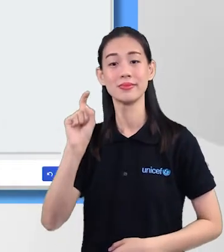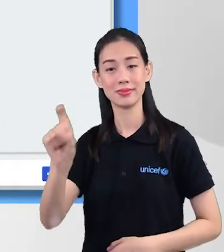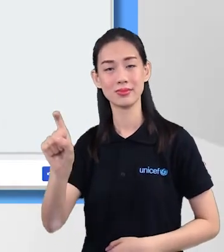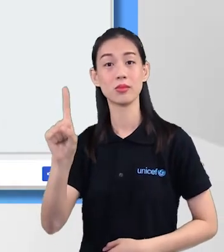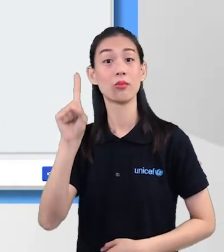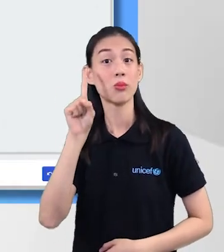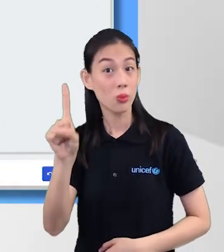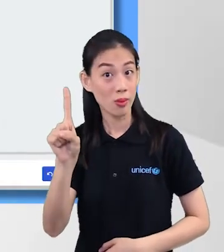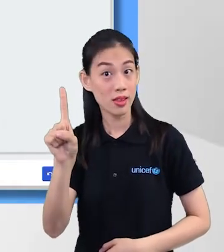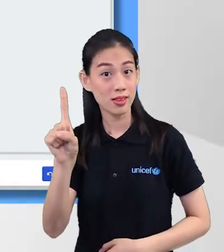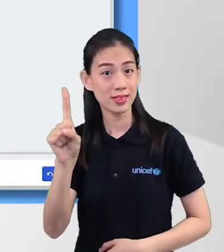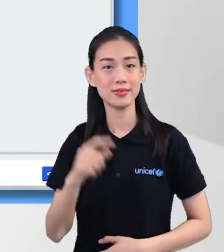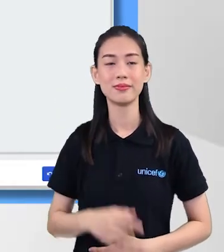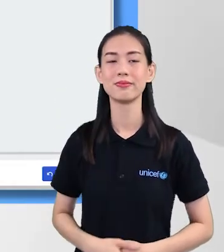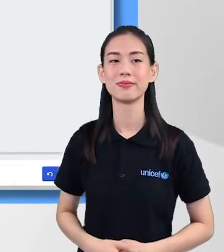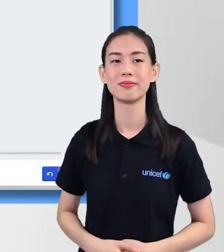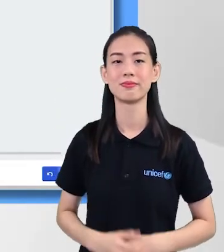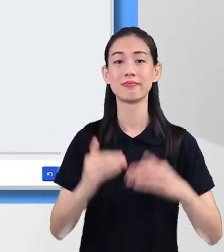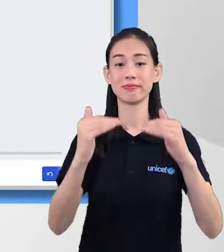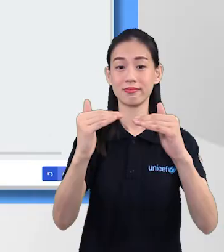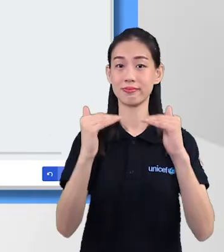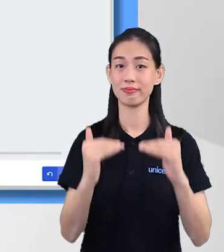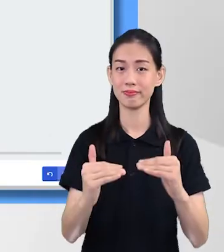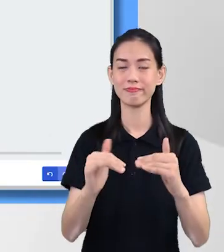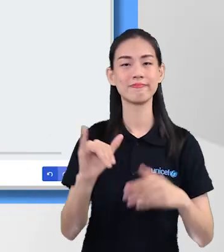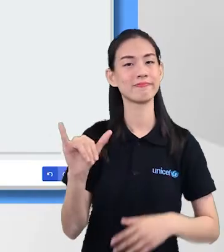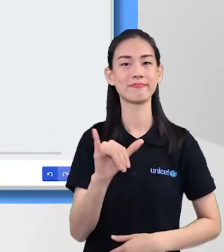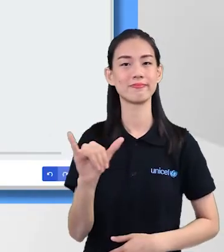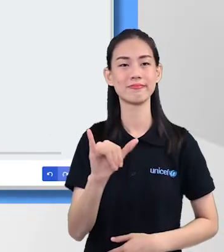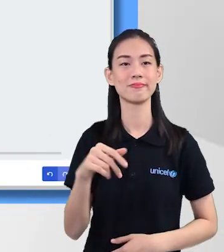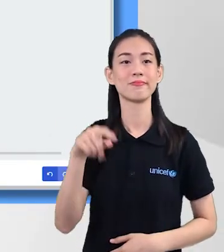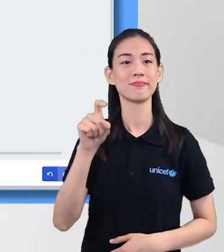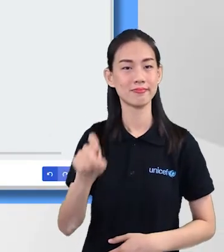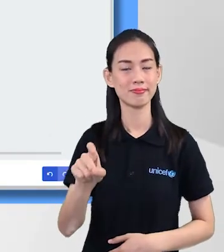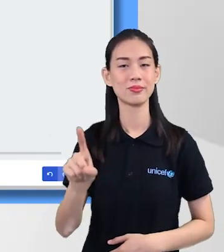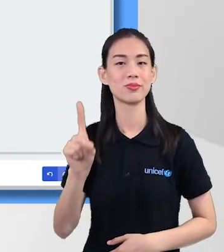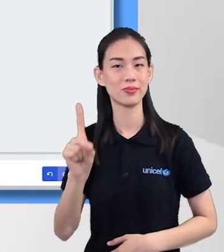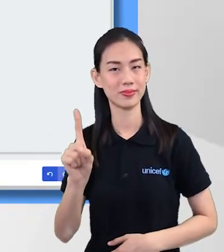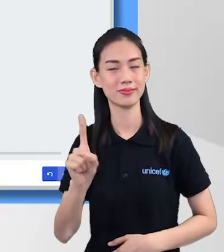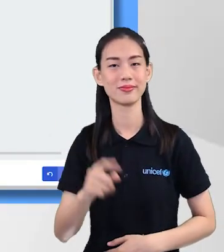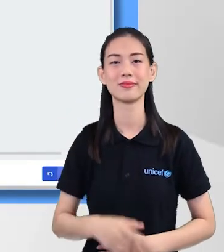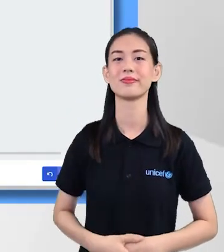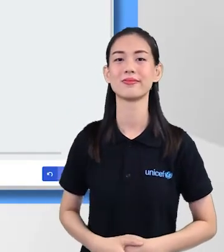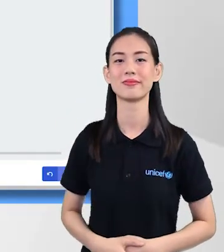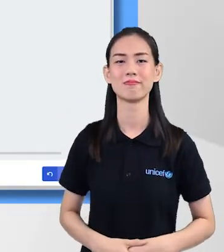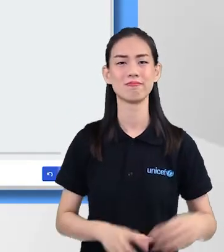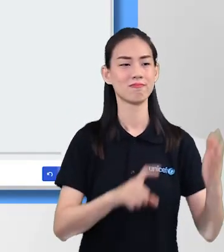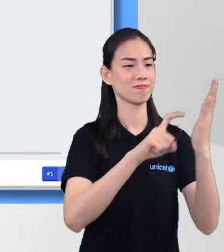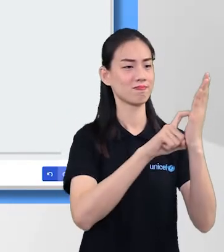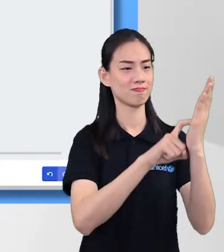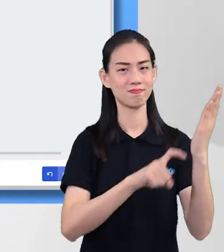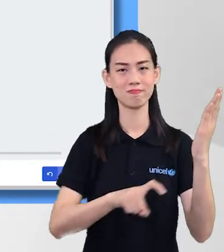jadi type 1. Perkara yang sama untuk LED pada pin P1. Tekan dan tarik blok pause